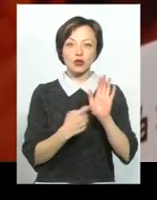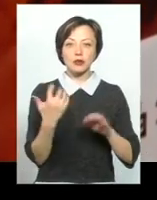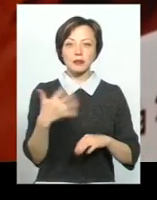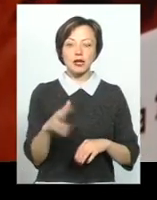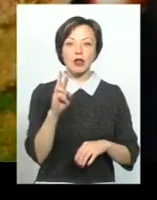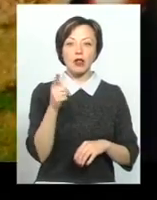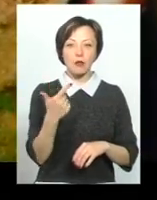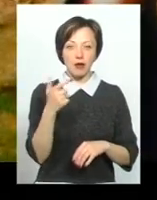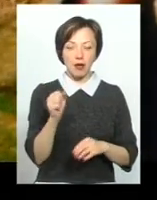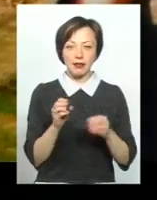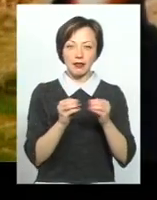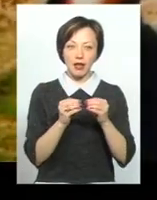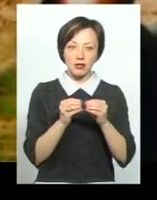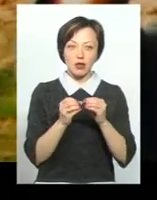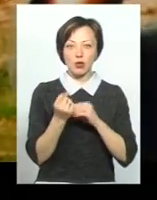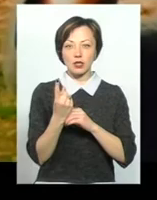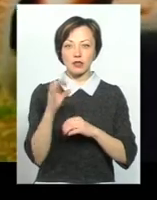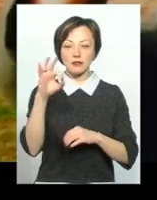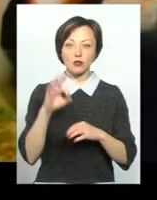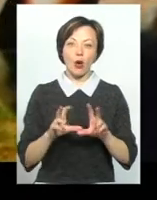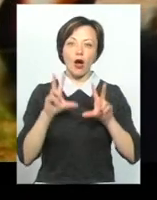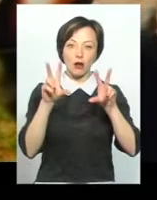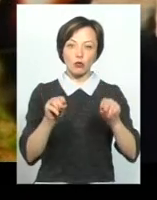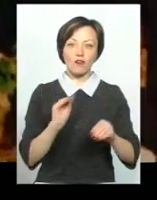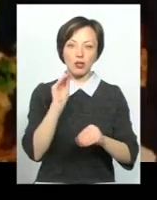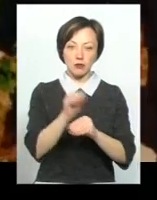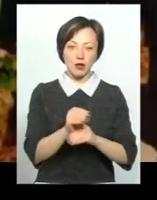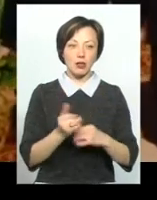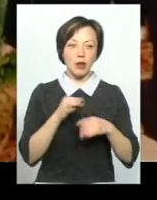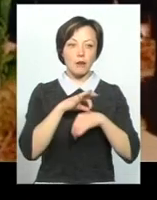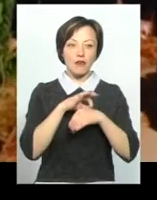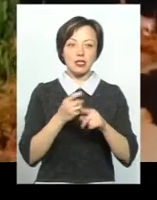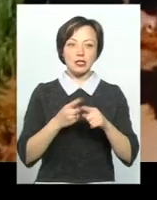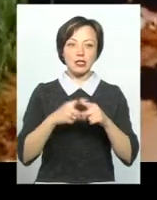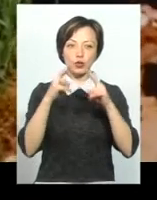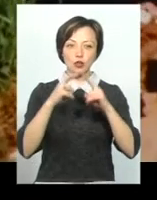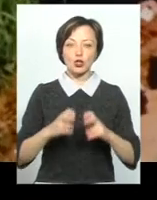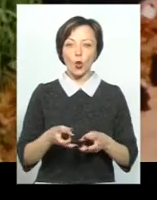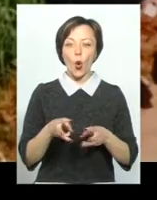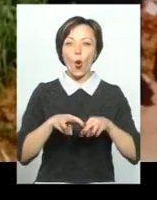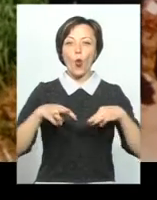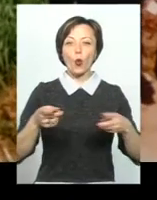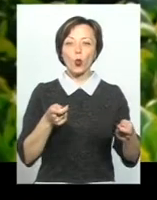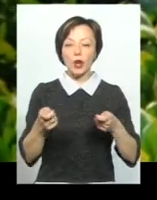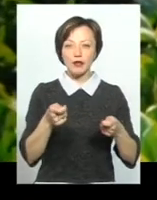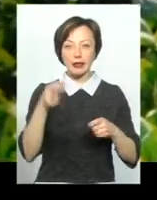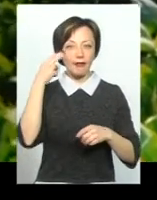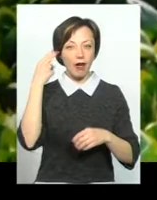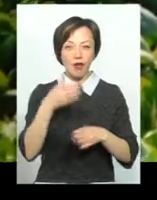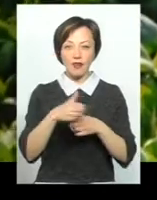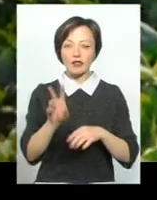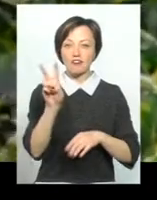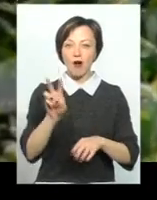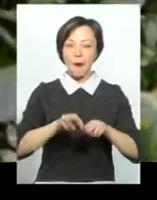гектару. Тобто це 10-11% гарантованої надбавки. Для проведення цих досліджень уряд Піднебесної витратив майже 2 мільйони